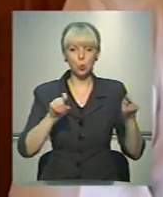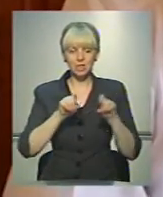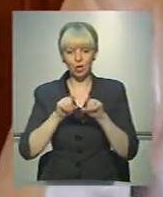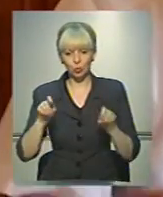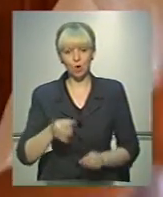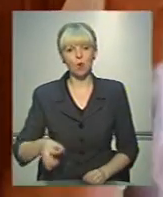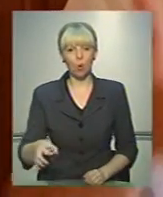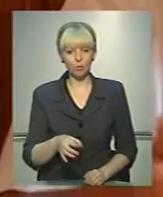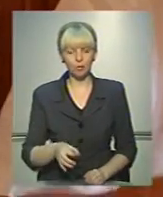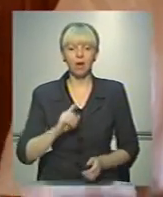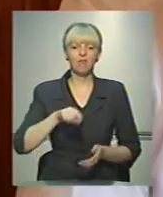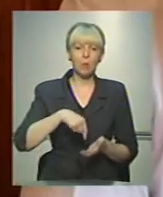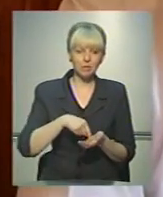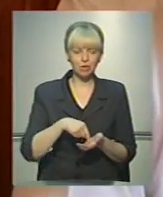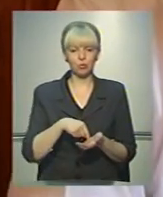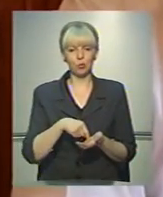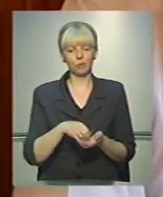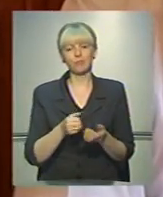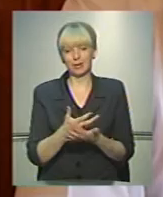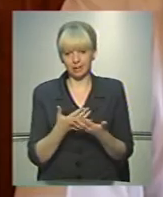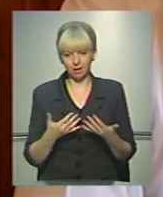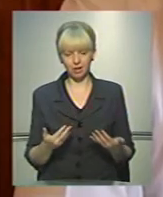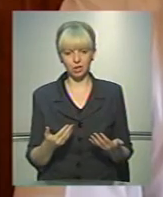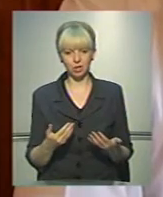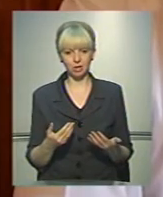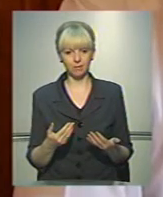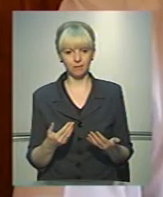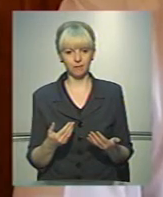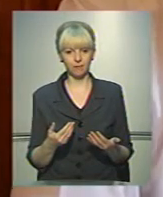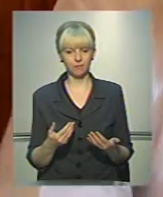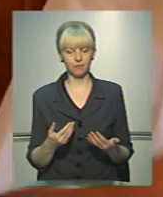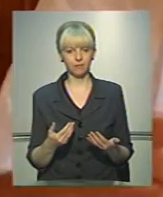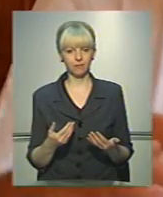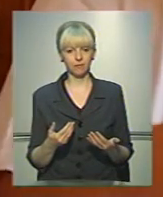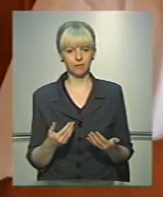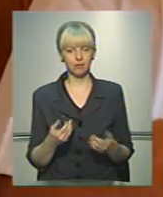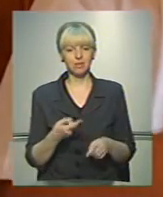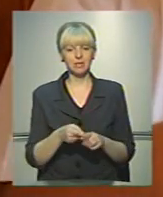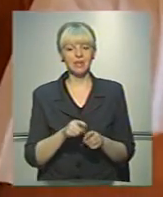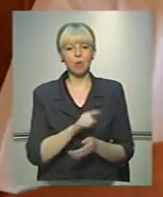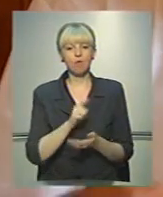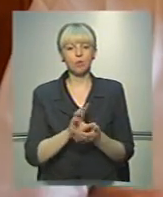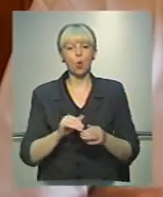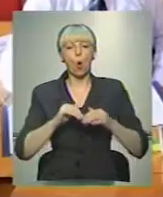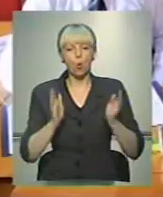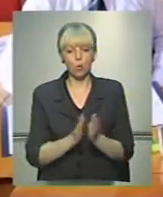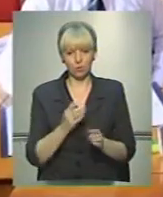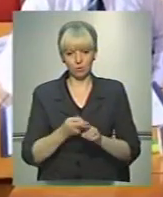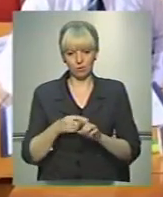обласні, міську і так далі, але це має бути комплекс цього